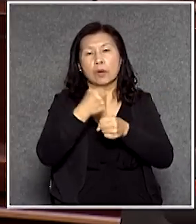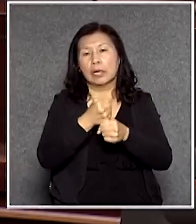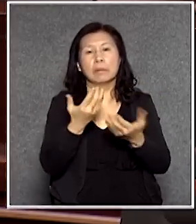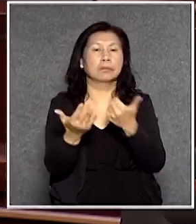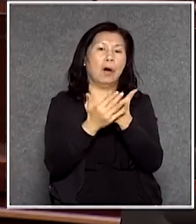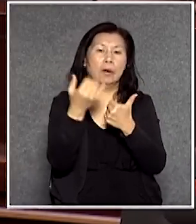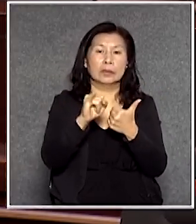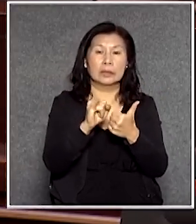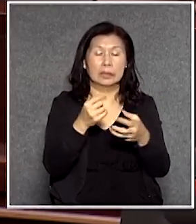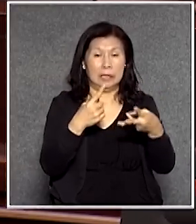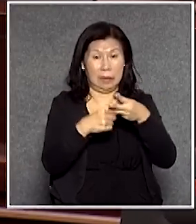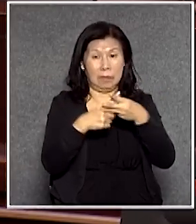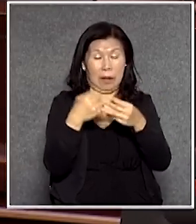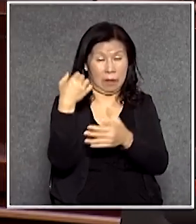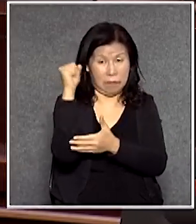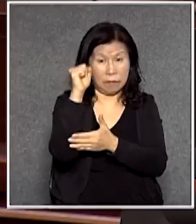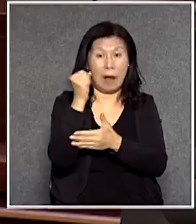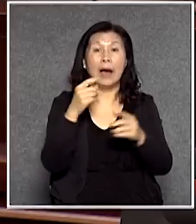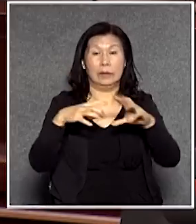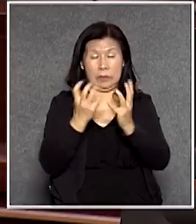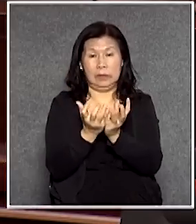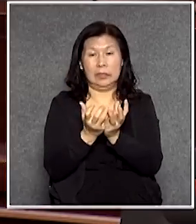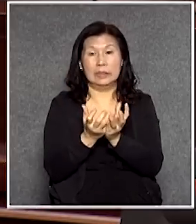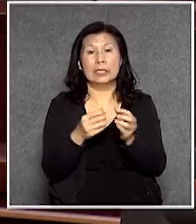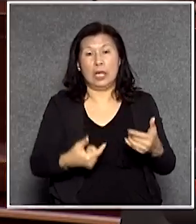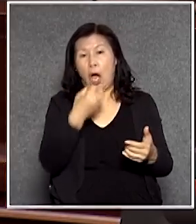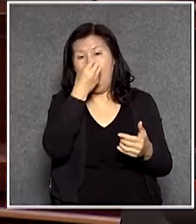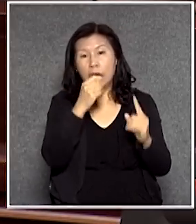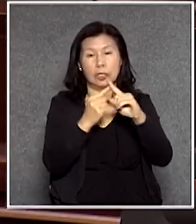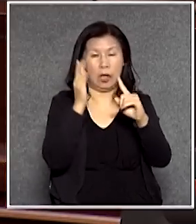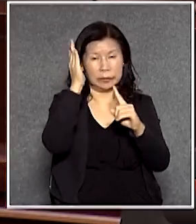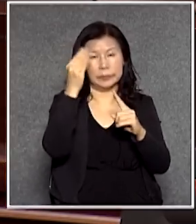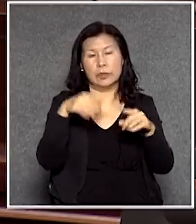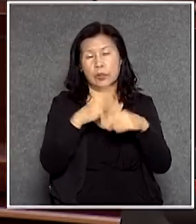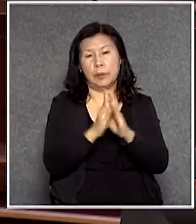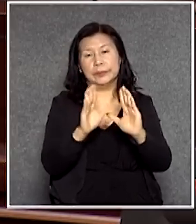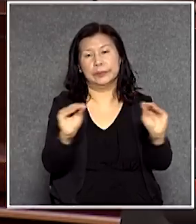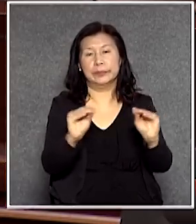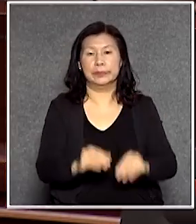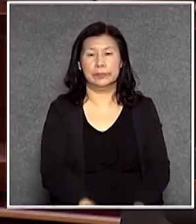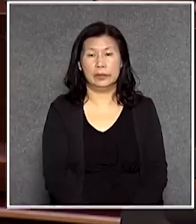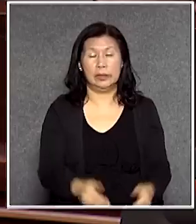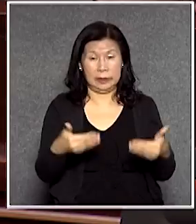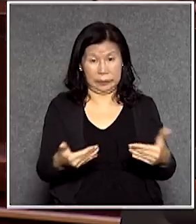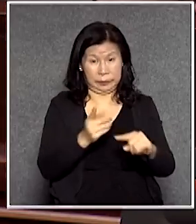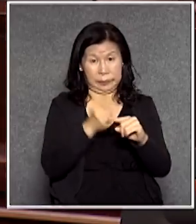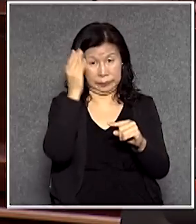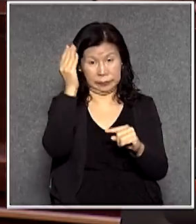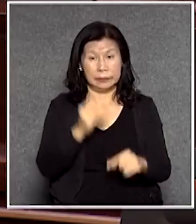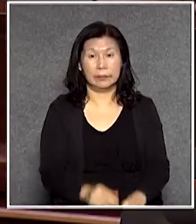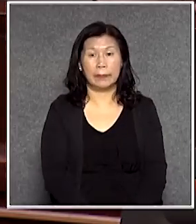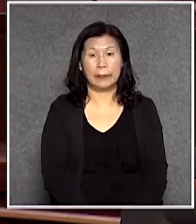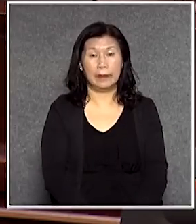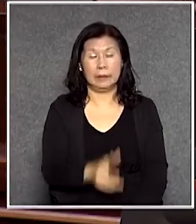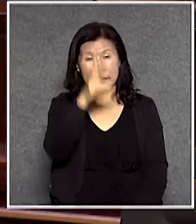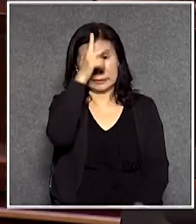在燃燒我們的生命，亦都是燃燒香港的未來。但是我今天都希望跟公務